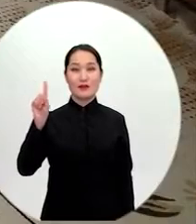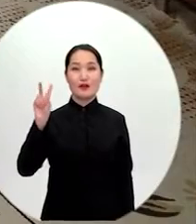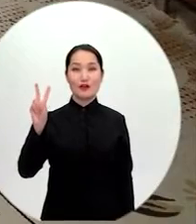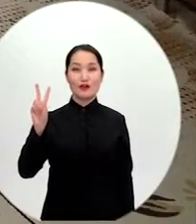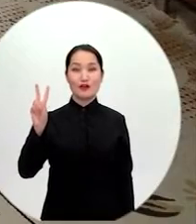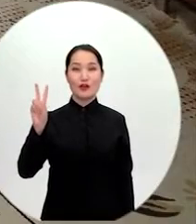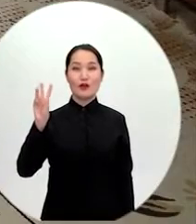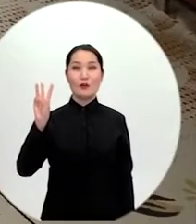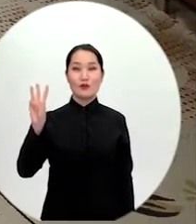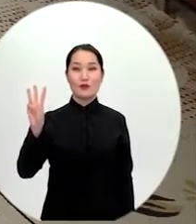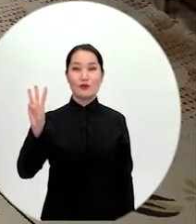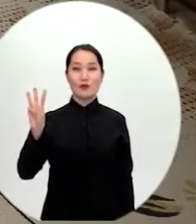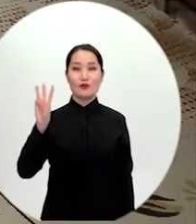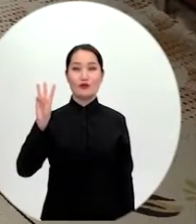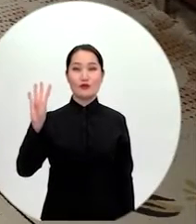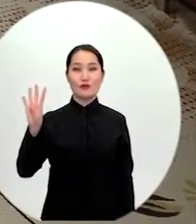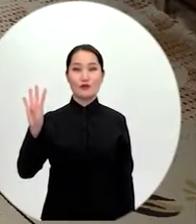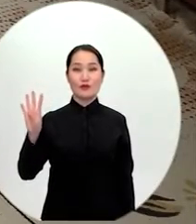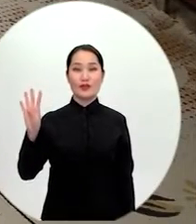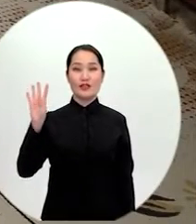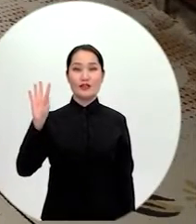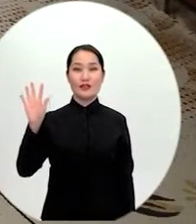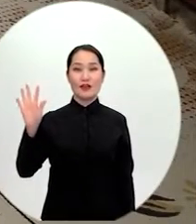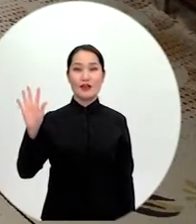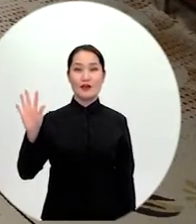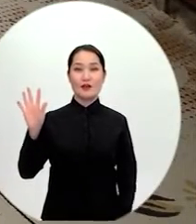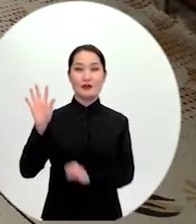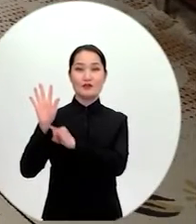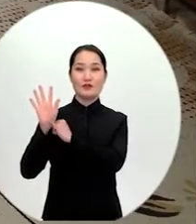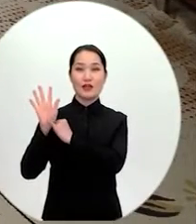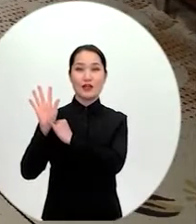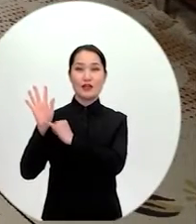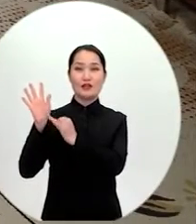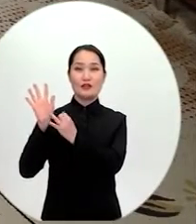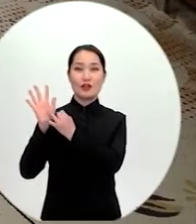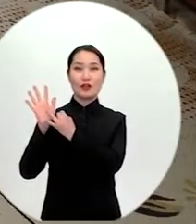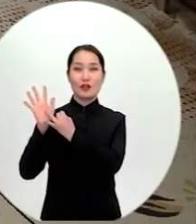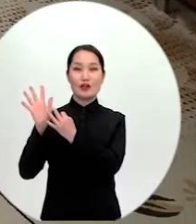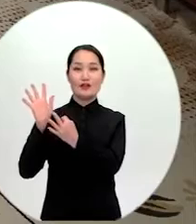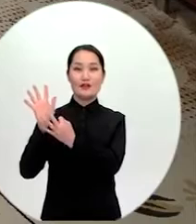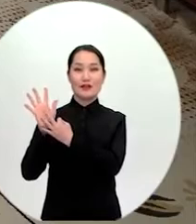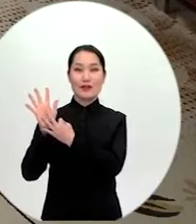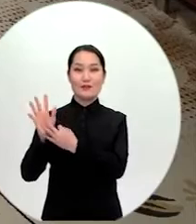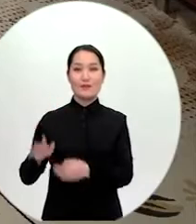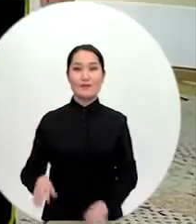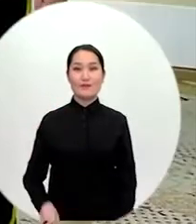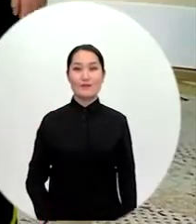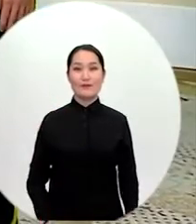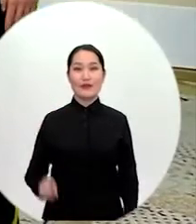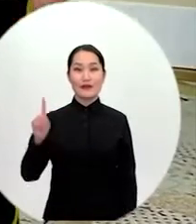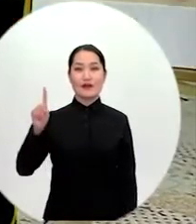1 2 3 4 5 6 7